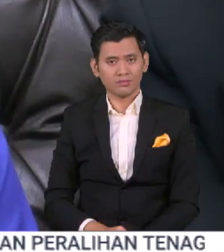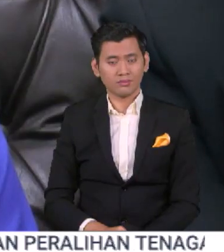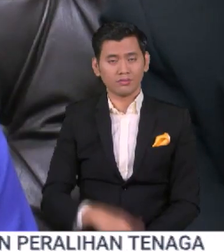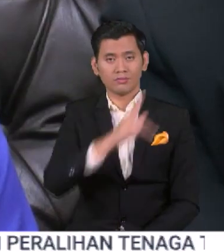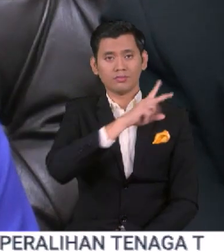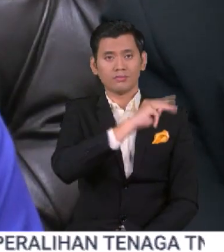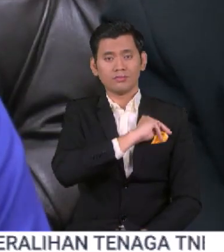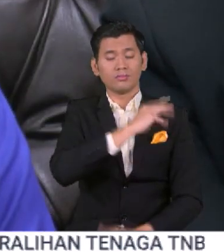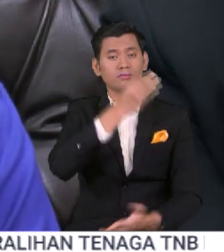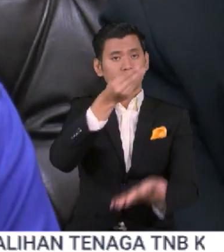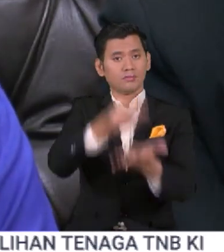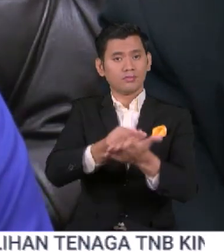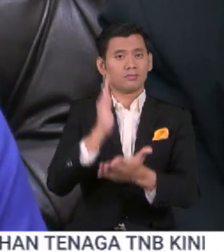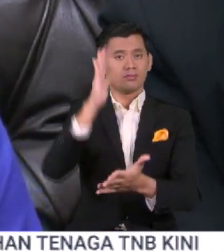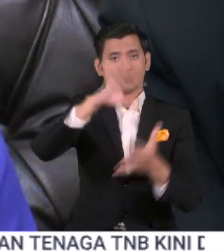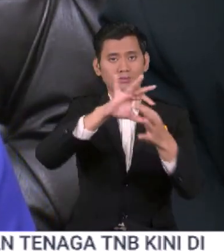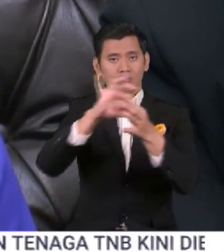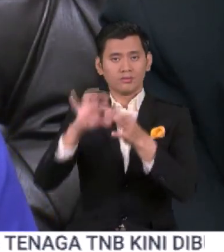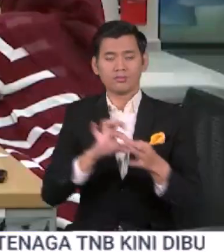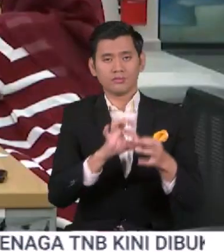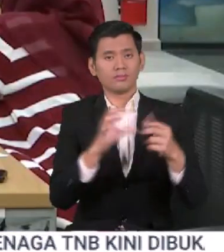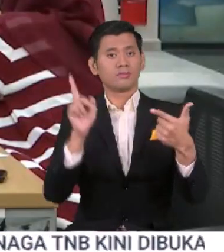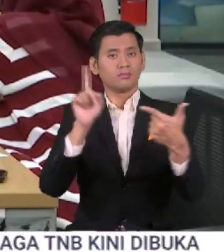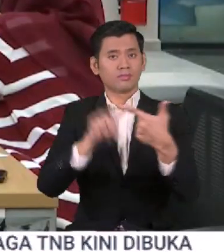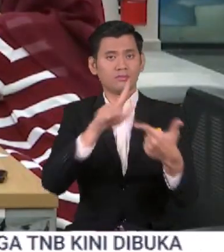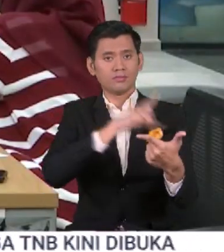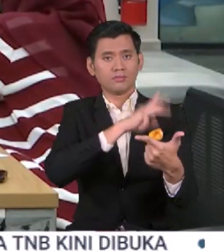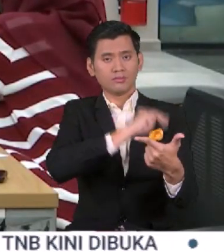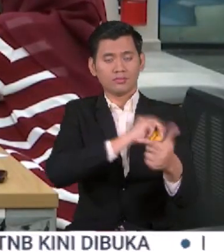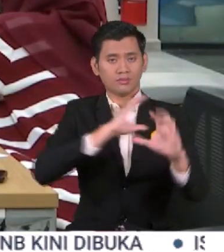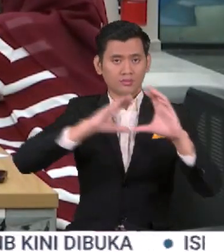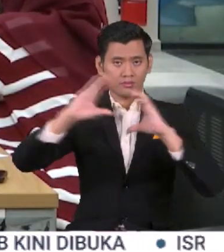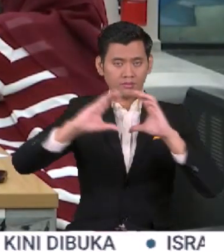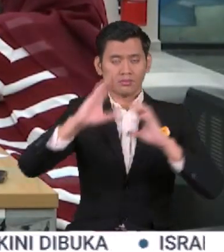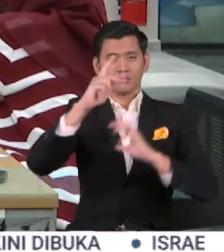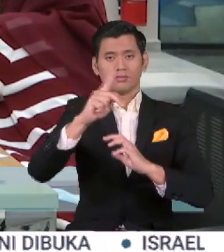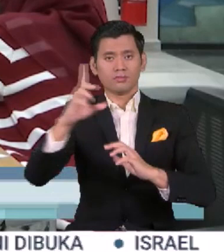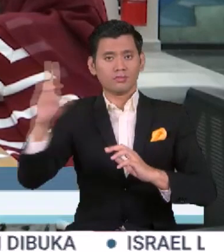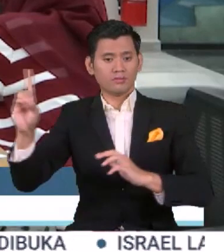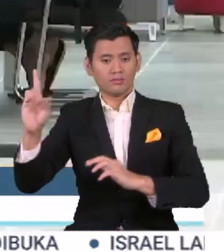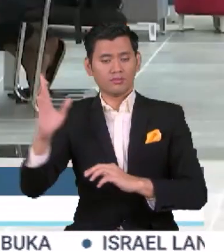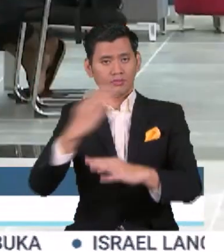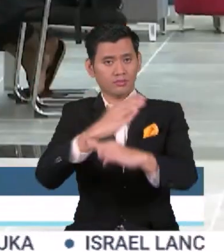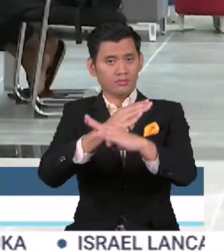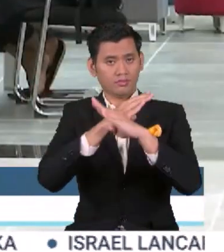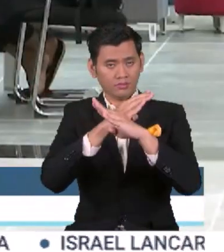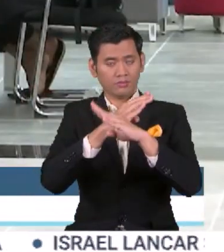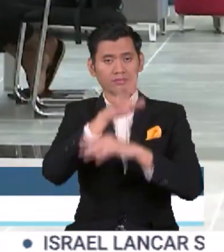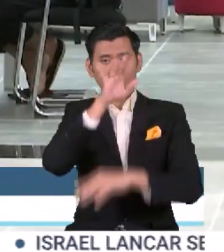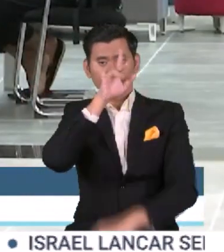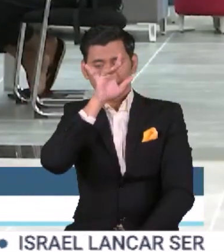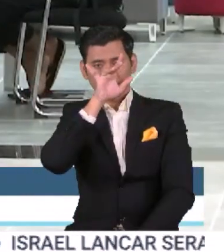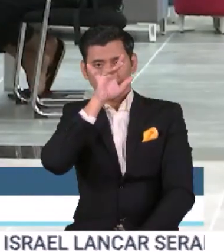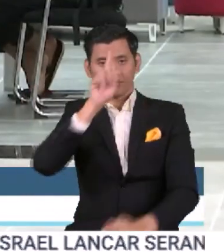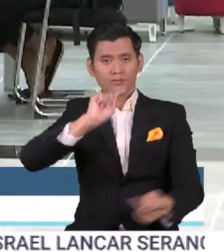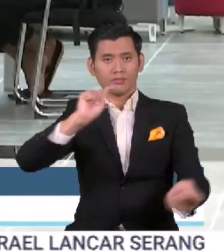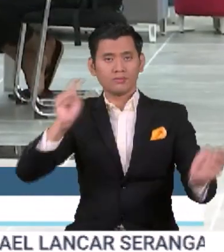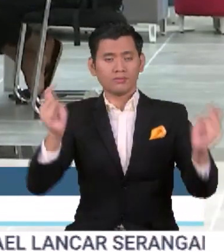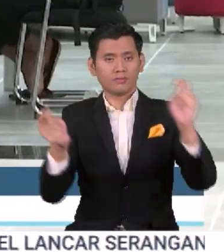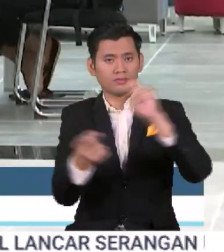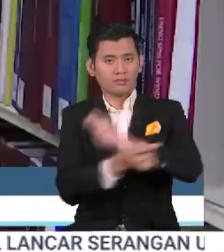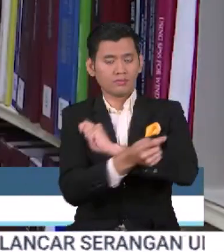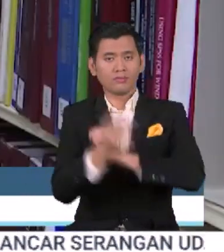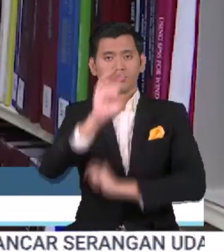kementerian keuangan akan bekerjasama dengan Kementerian komunikasi dan digital GG mengekang case penipuan penukaran